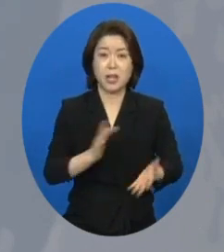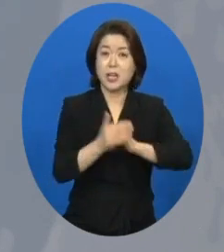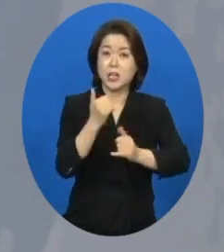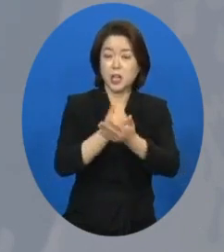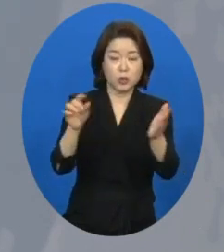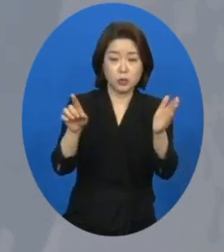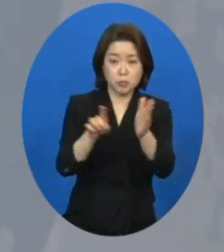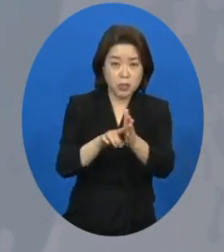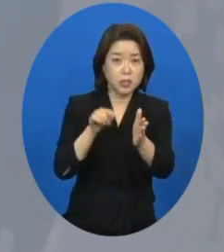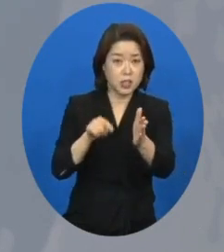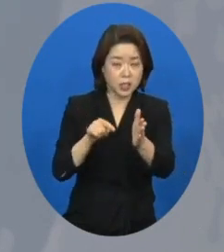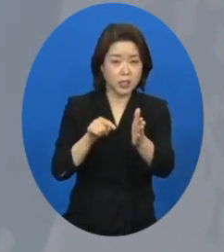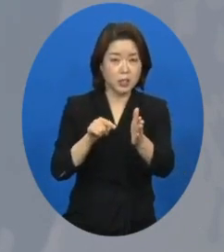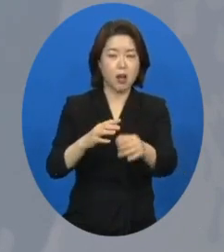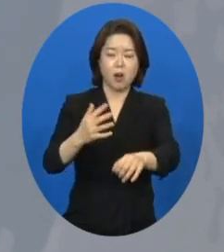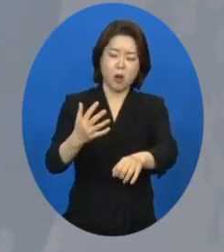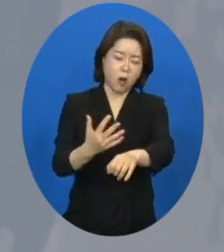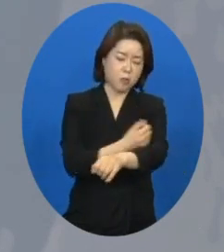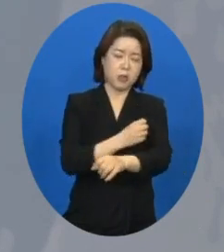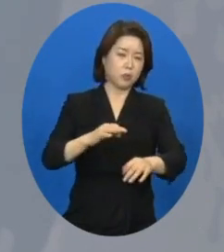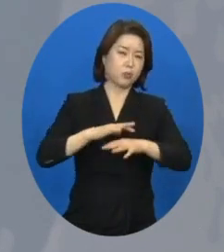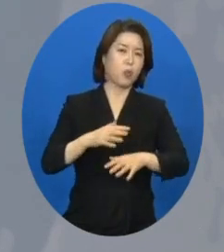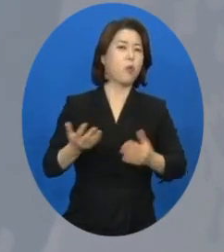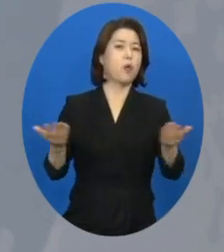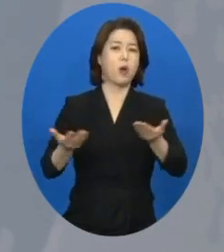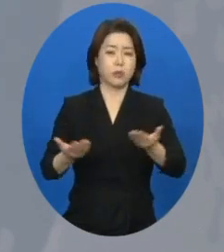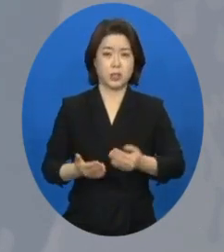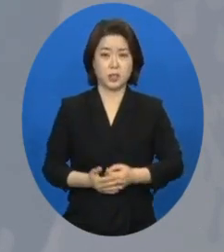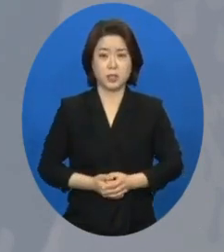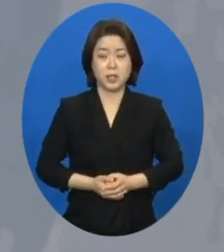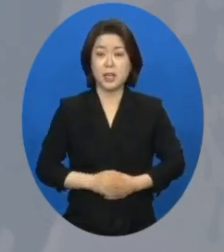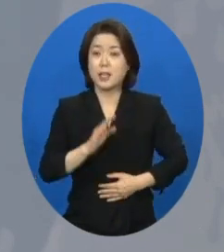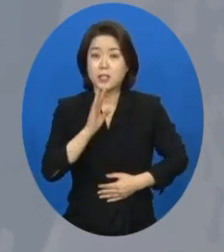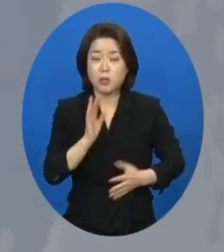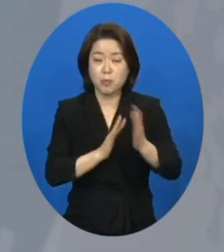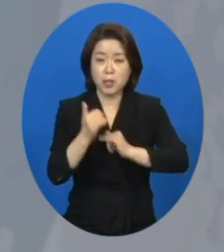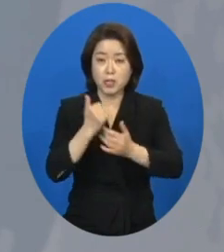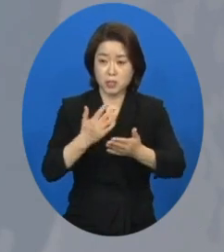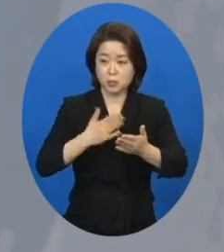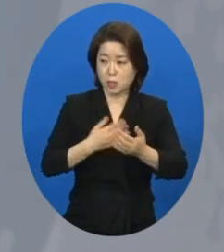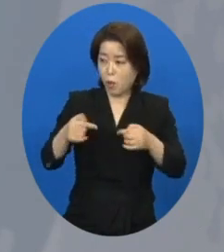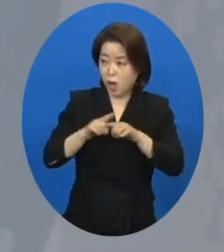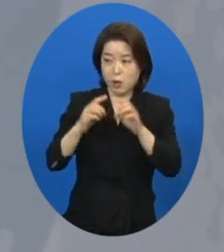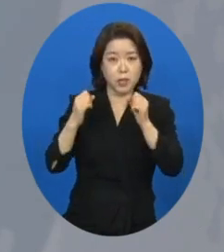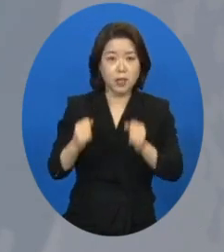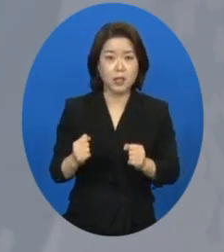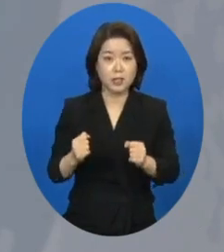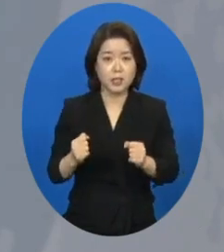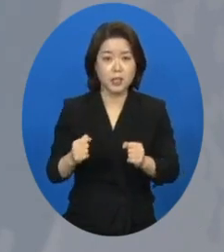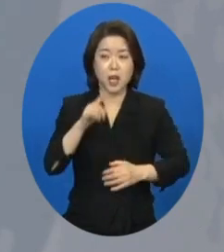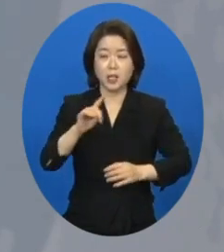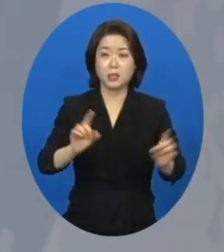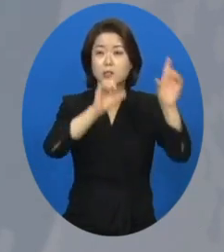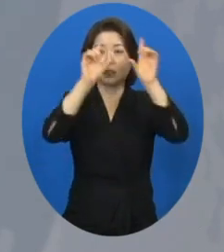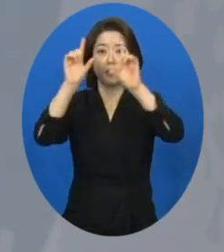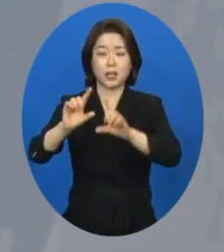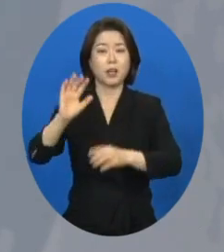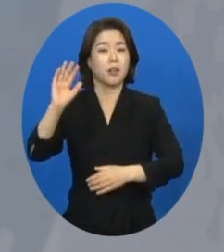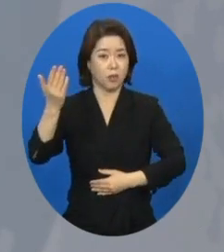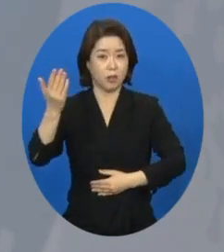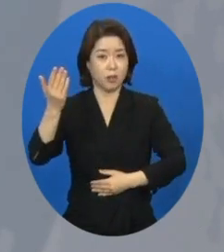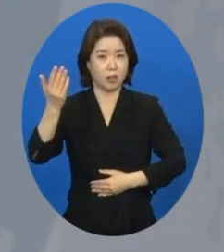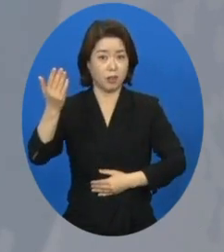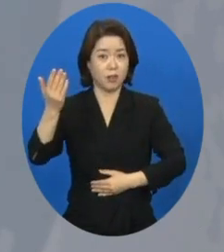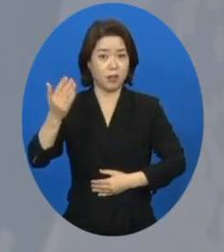건 엄청나고 놀라운 일이에요. 왜냐하면 예수님께서 정말 나와 함께 계시는 그 삶을 살게 되는